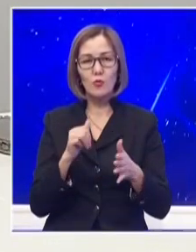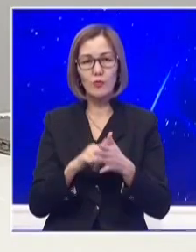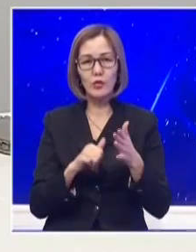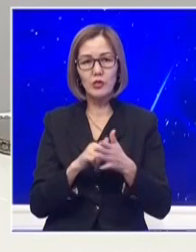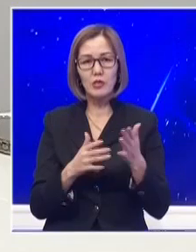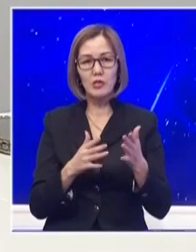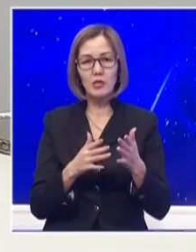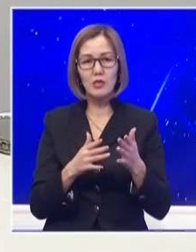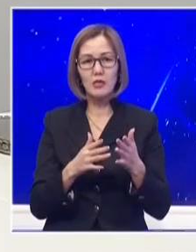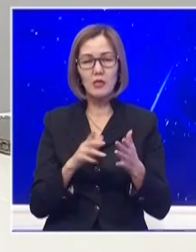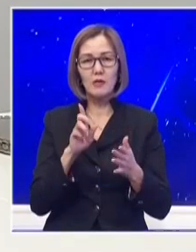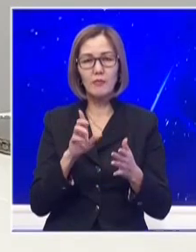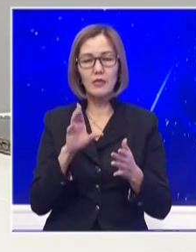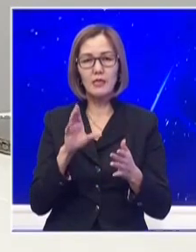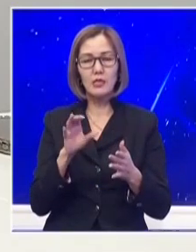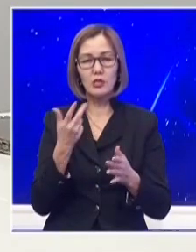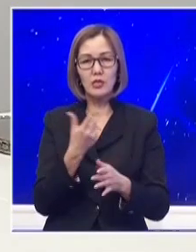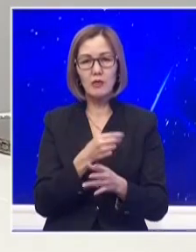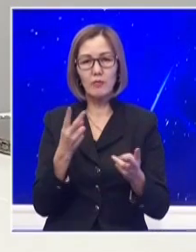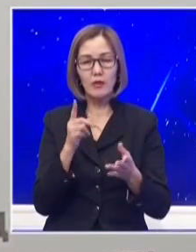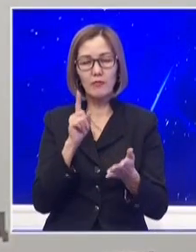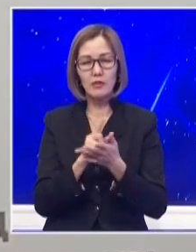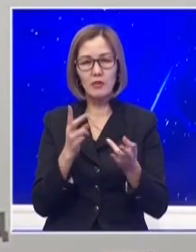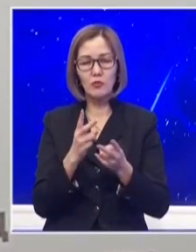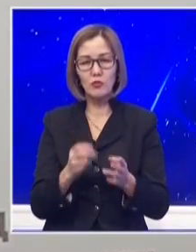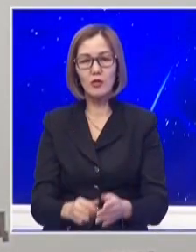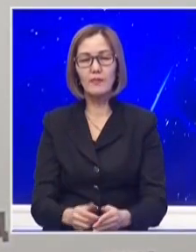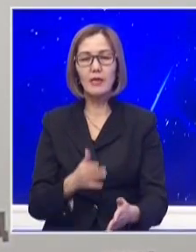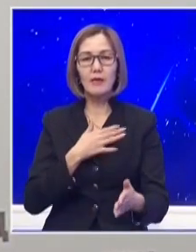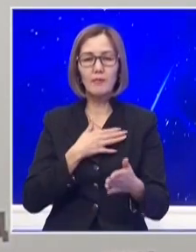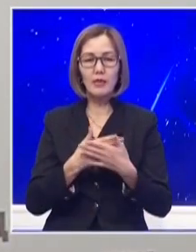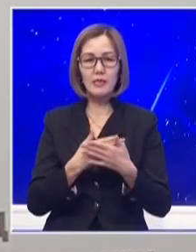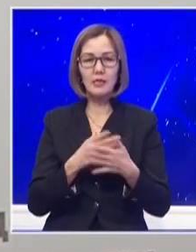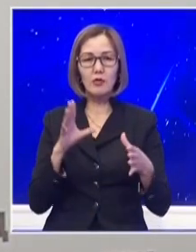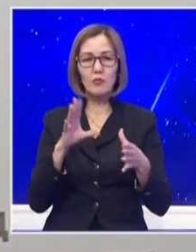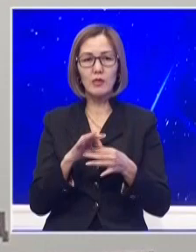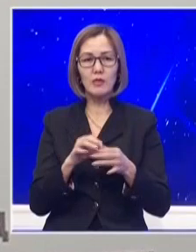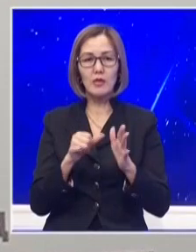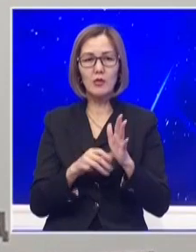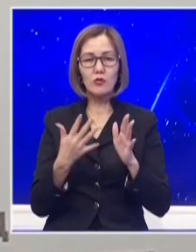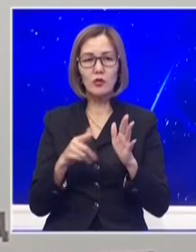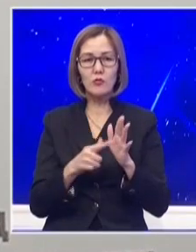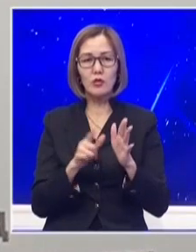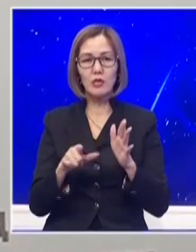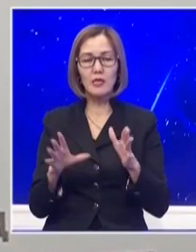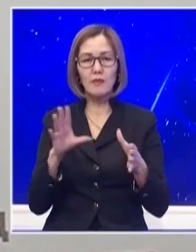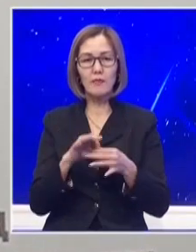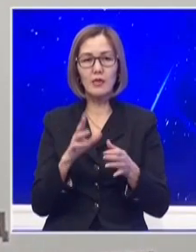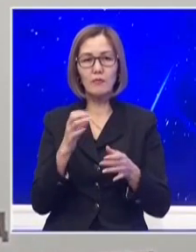яғни перзентханада БЦЖ екпесінің алмауы болып табылады. Өзінің белсенді түрімен есепте 657 адам анықталып, оның